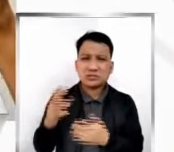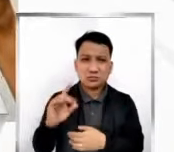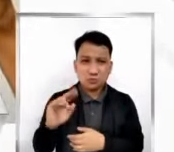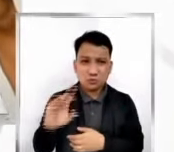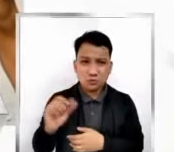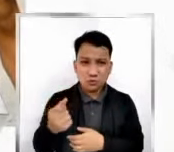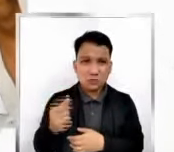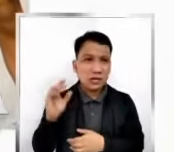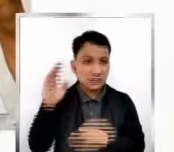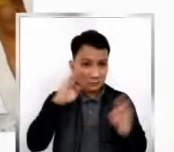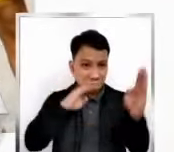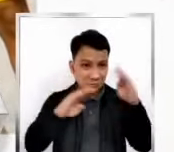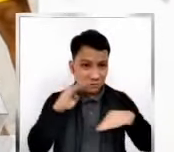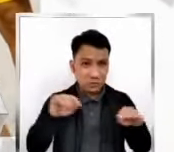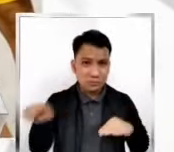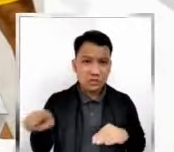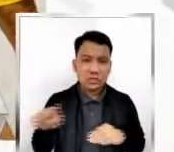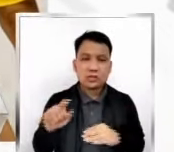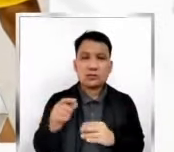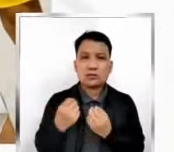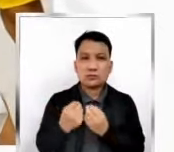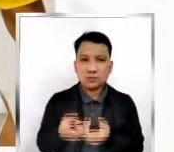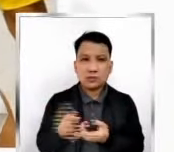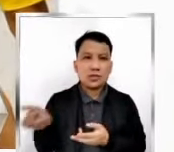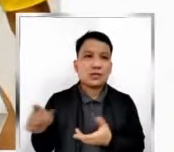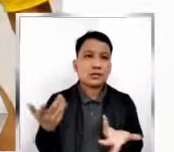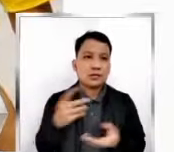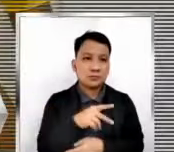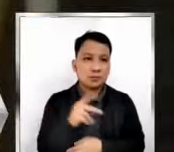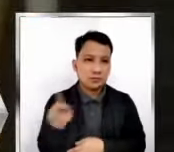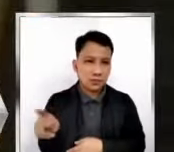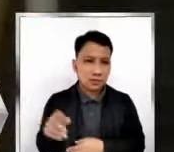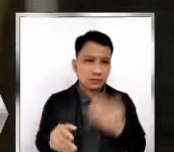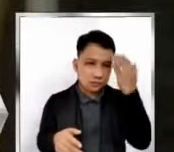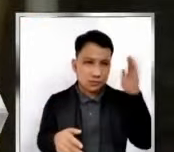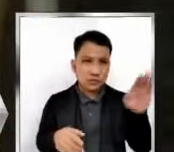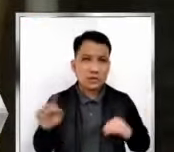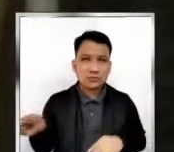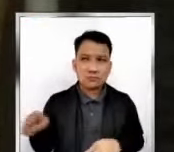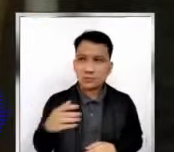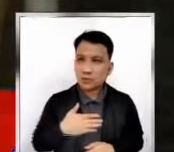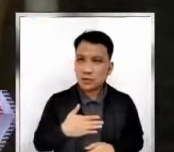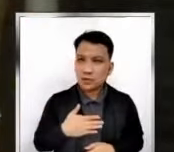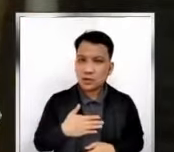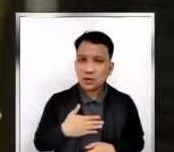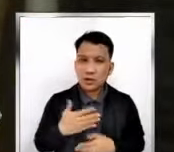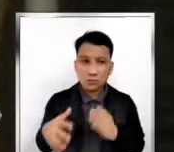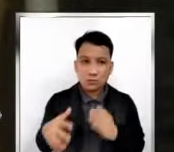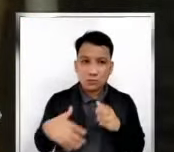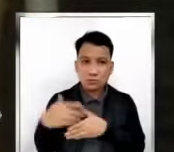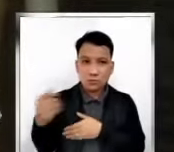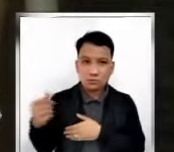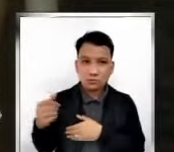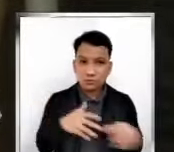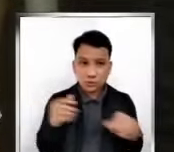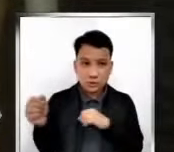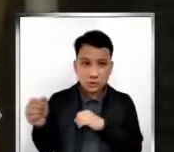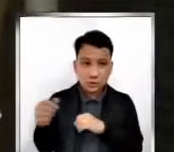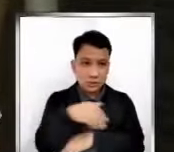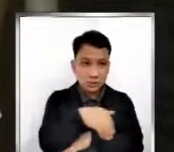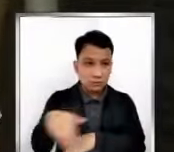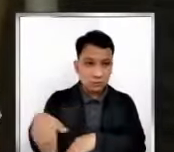kanyang live-in partner sa Pampanga. Hindi po alam ng asawa niya na umalis po siya ng gabi. Tumakas daw